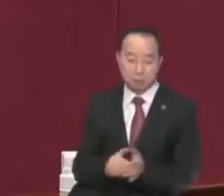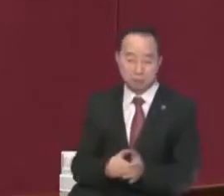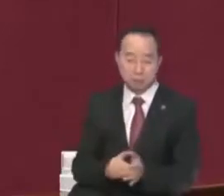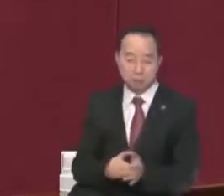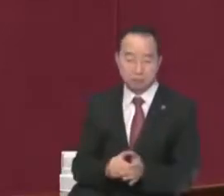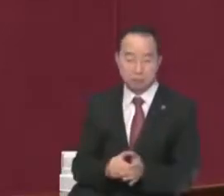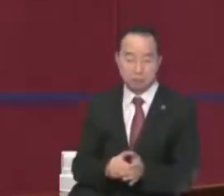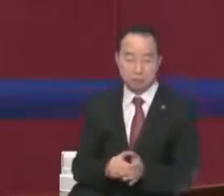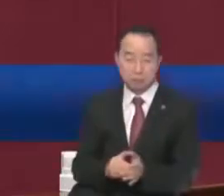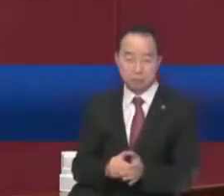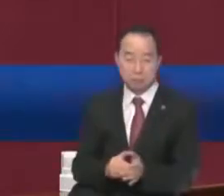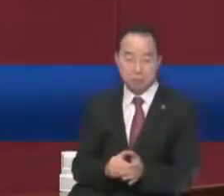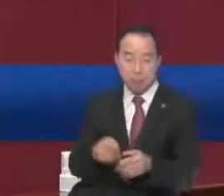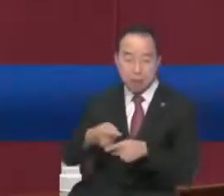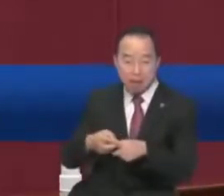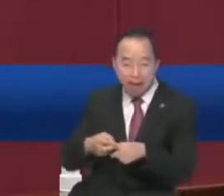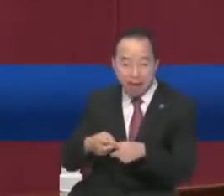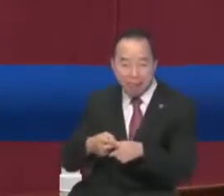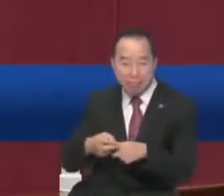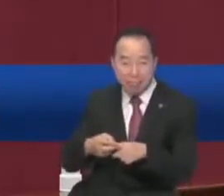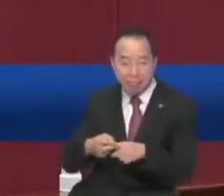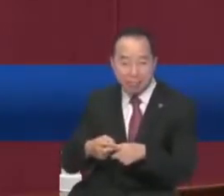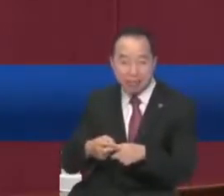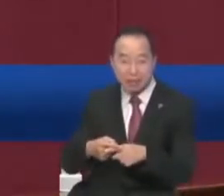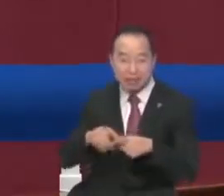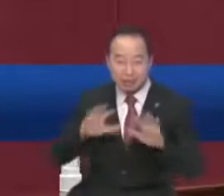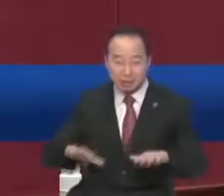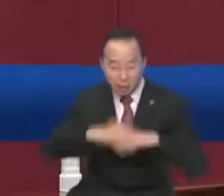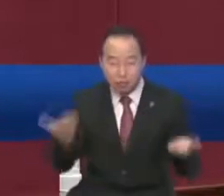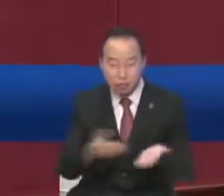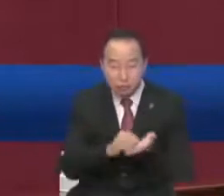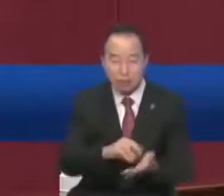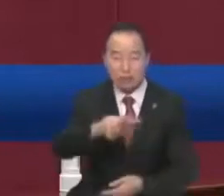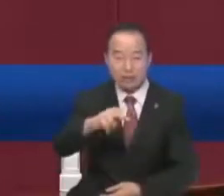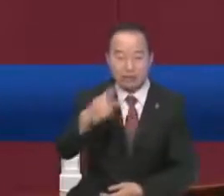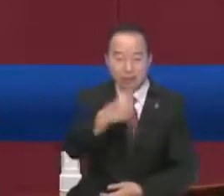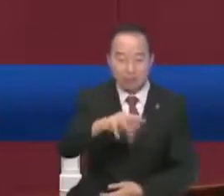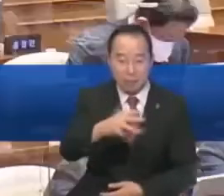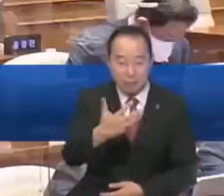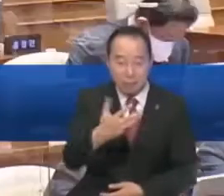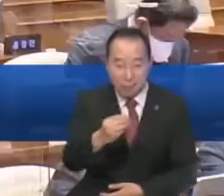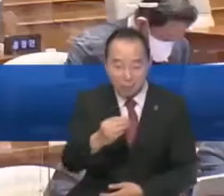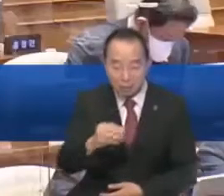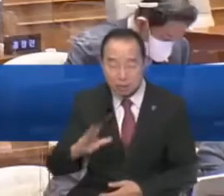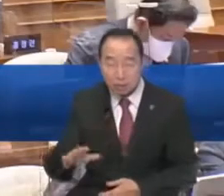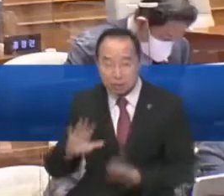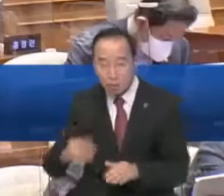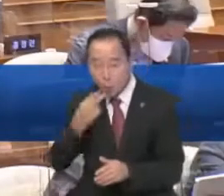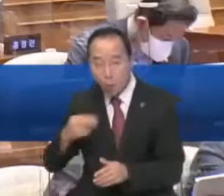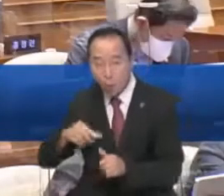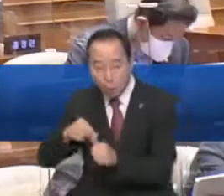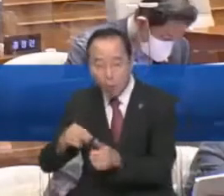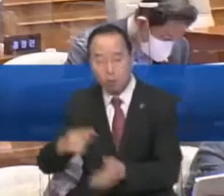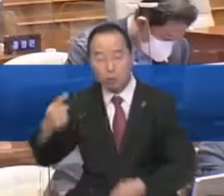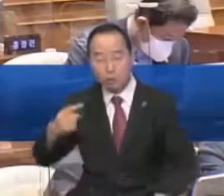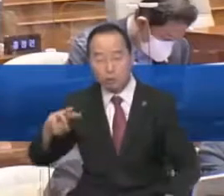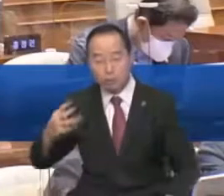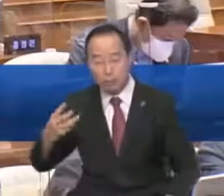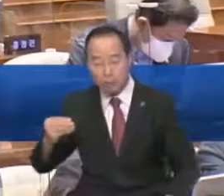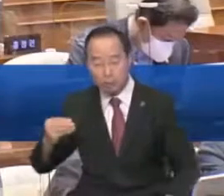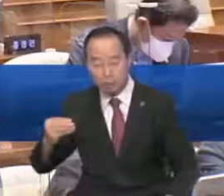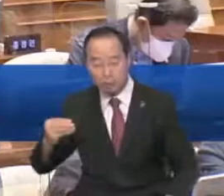아니고 반국민 고용보험 제도입니다. 이런 제도로는 시민의 삶을 구할 수 없습니다.